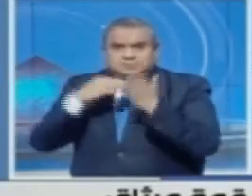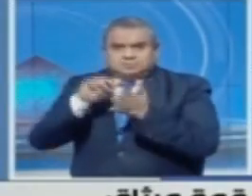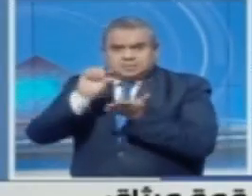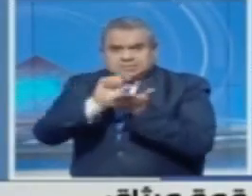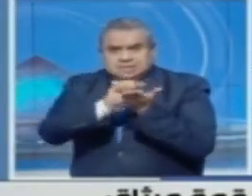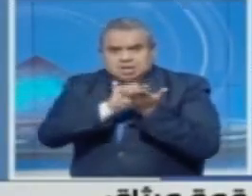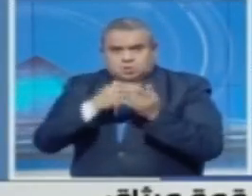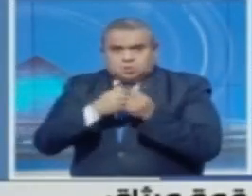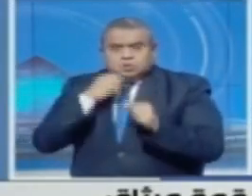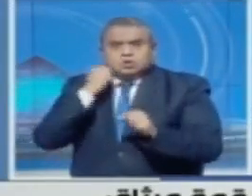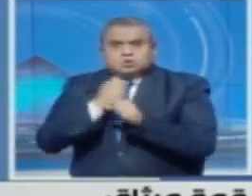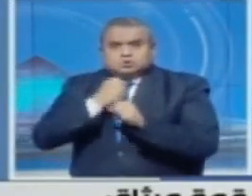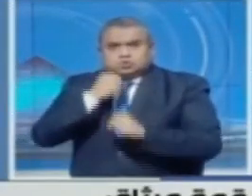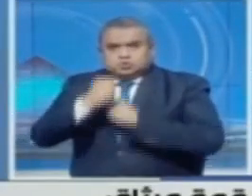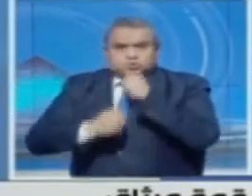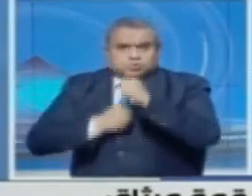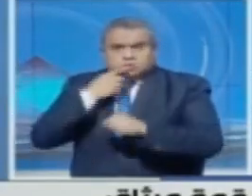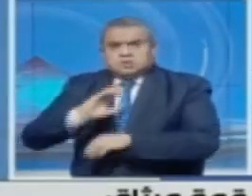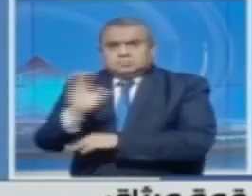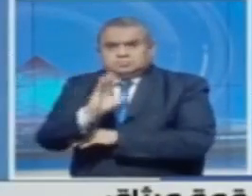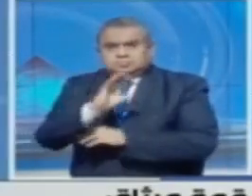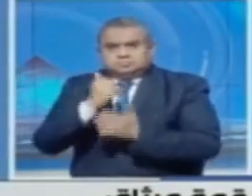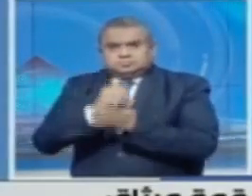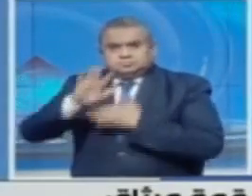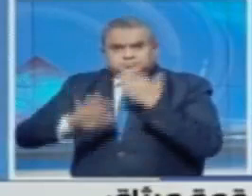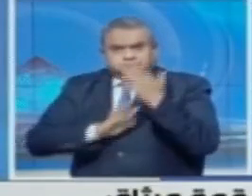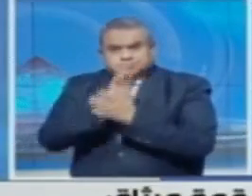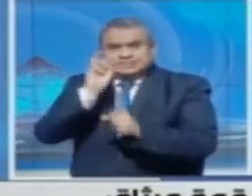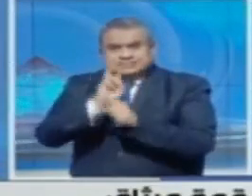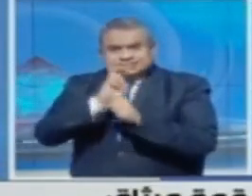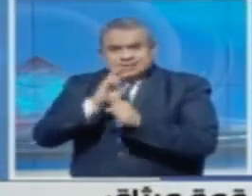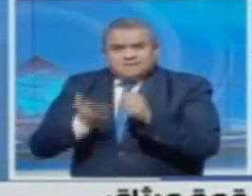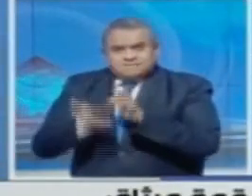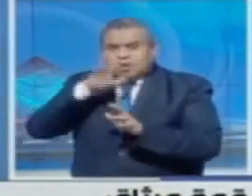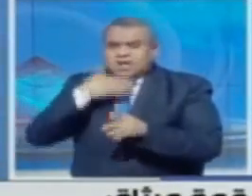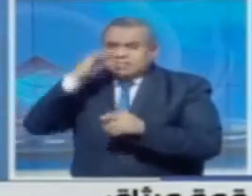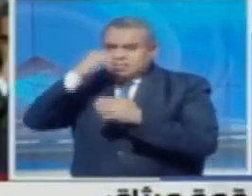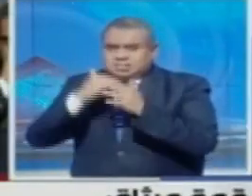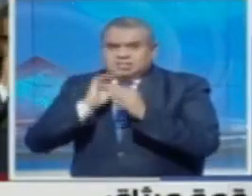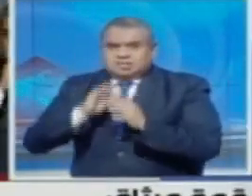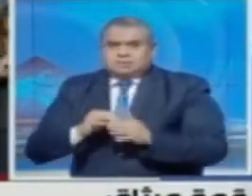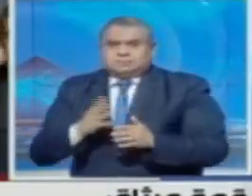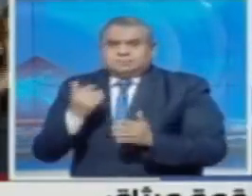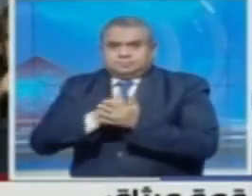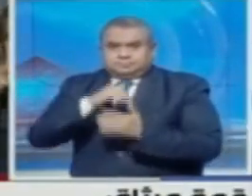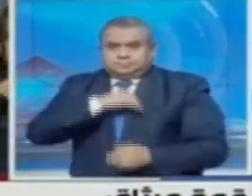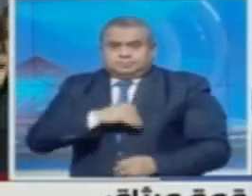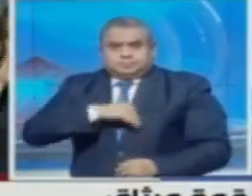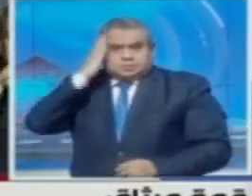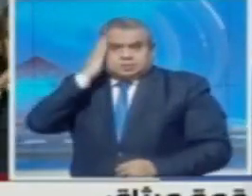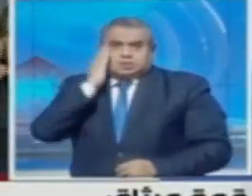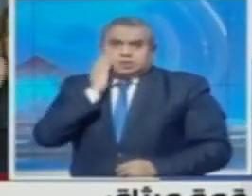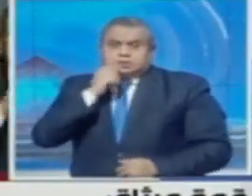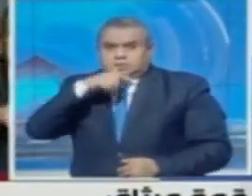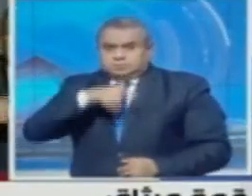النامية والتحرك السريع للحيلولة دون اندلاع أزمة ديون كبرى. أننا نتطلع لإسهام قمة الميثاق